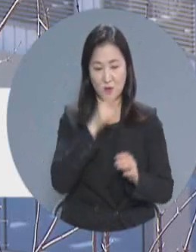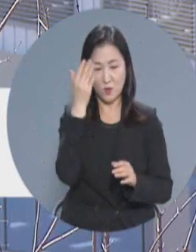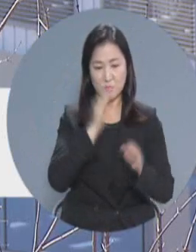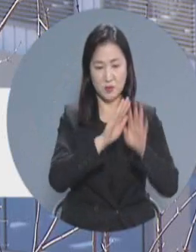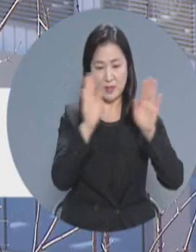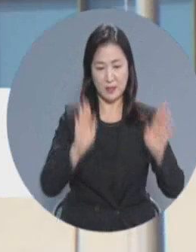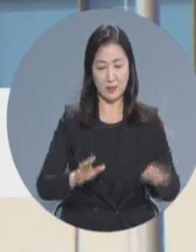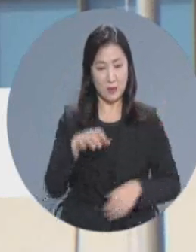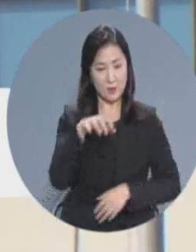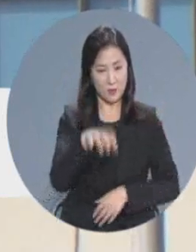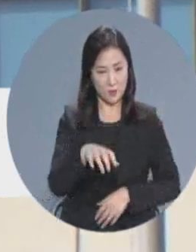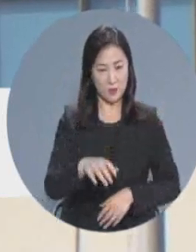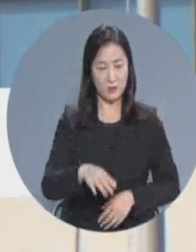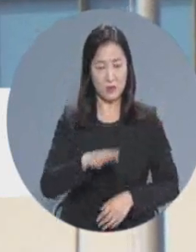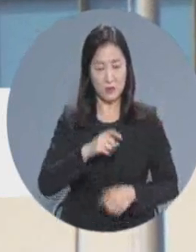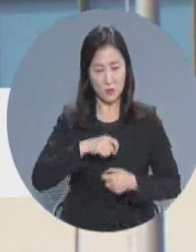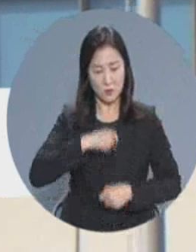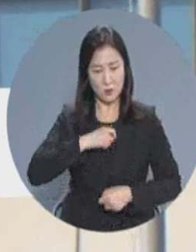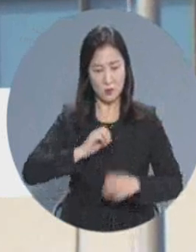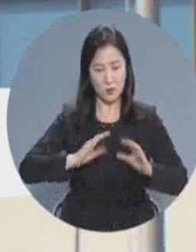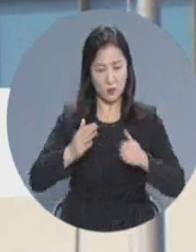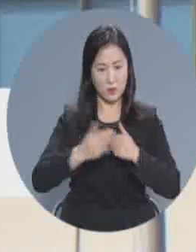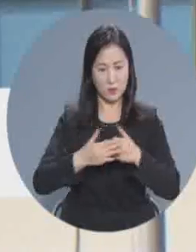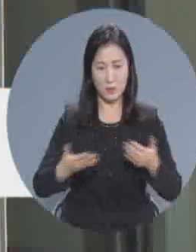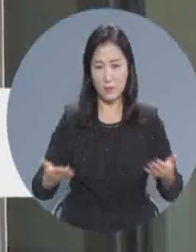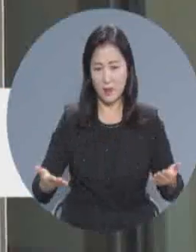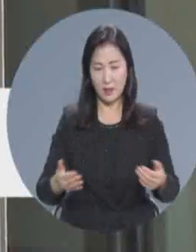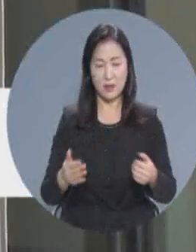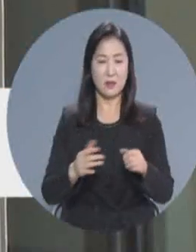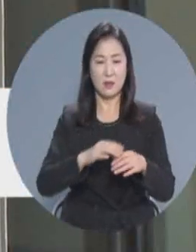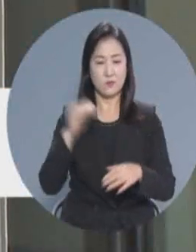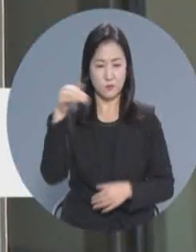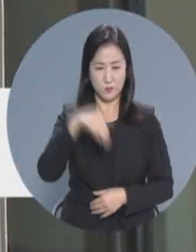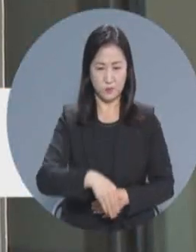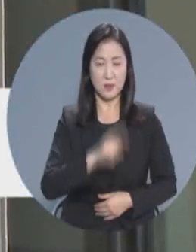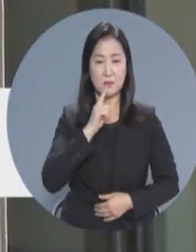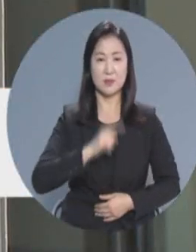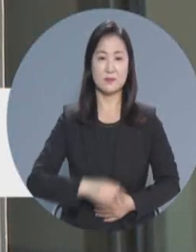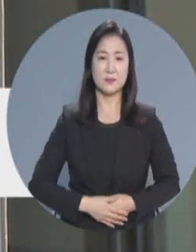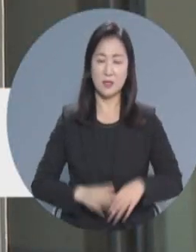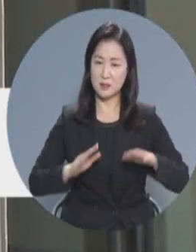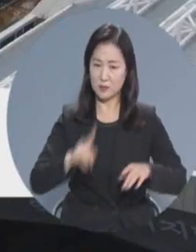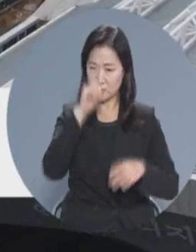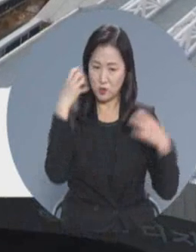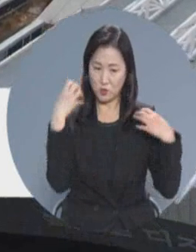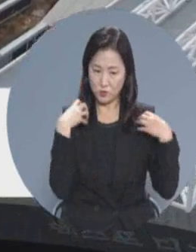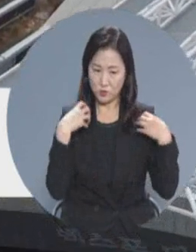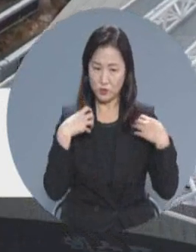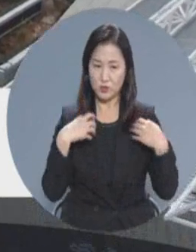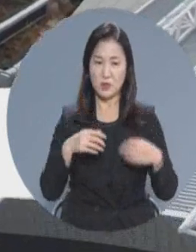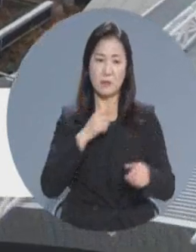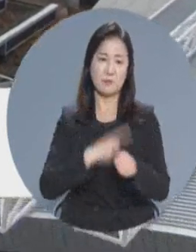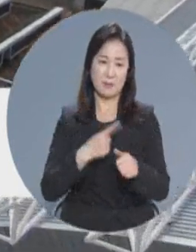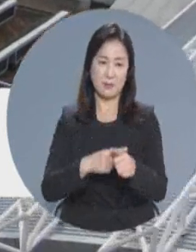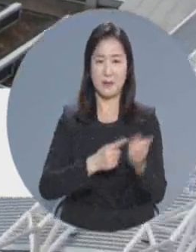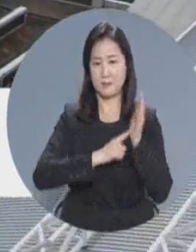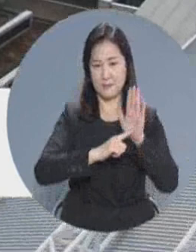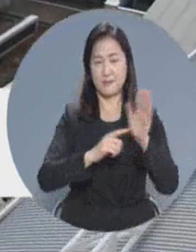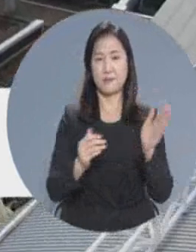세계박람회장이 사실상 국비가 한 푼도 지원되지 않는 시설로 전락했다며 현 정부와 기재부를